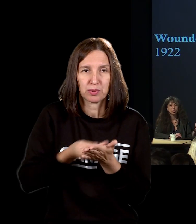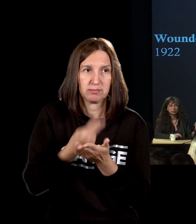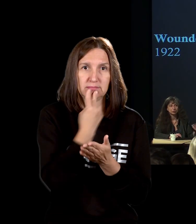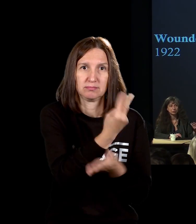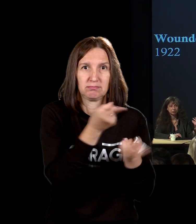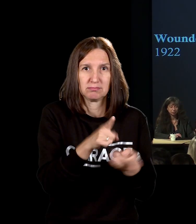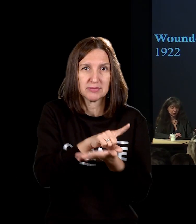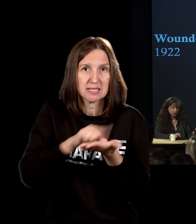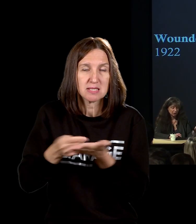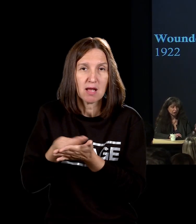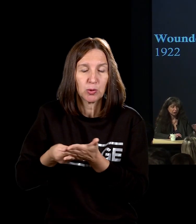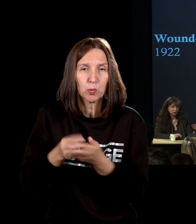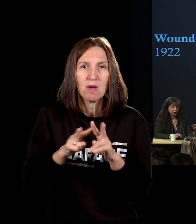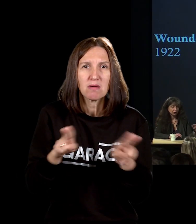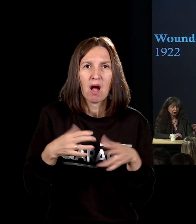анатомический рисунок, как